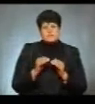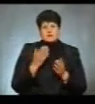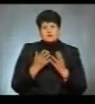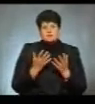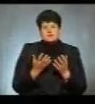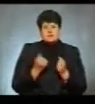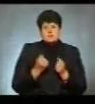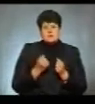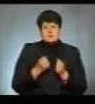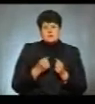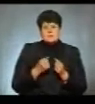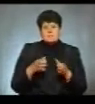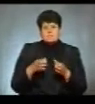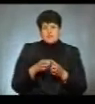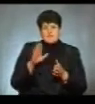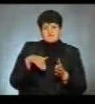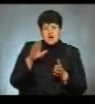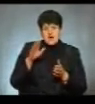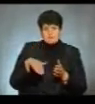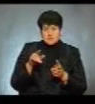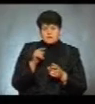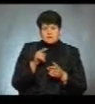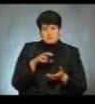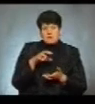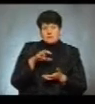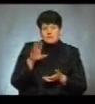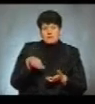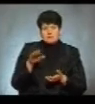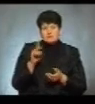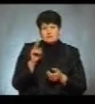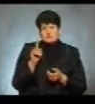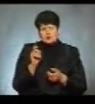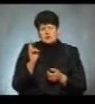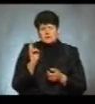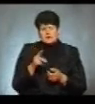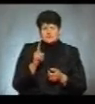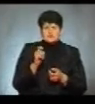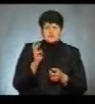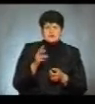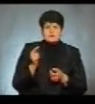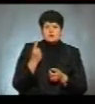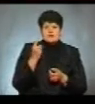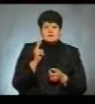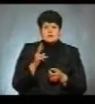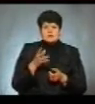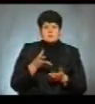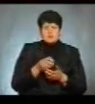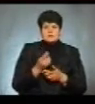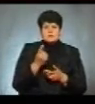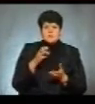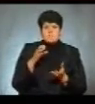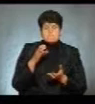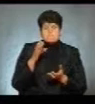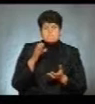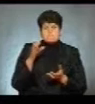візьмемо банка фарби емалевою, вона коштує мінімум 120-130 гривень. Тобто одна квартирна плата – це є банка фарби. Якщо ми